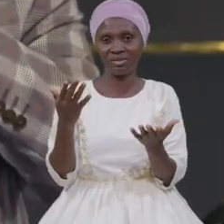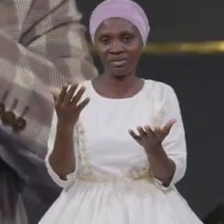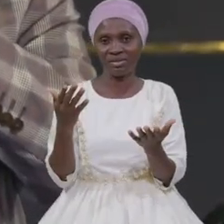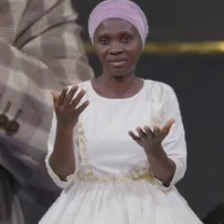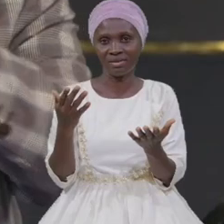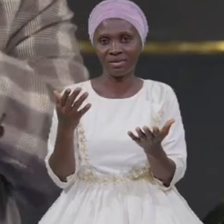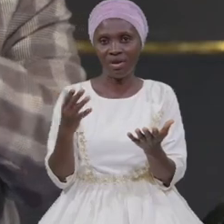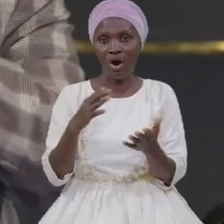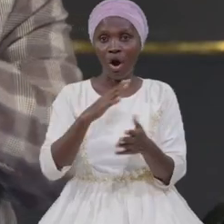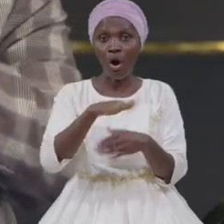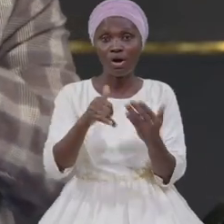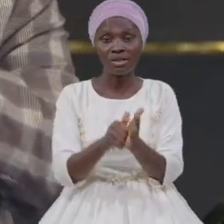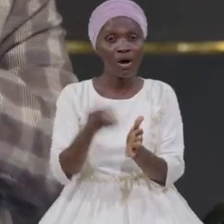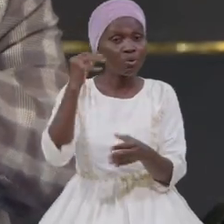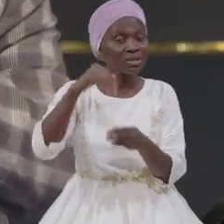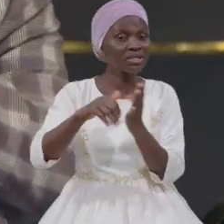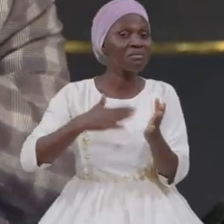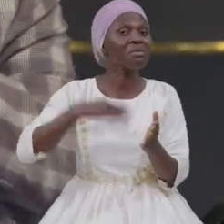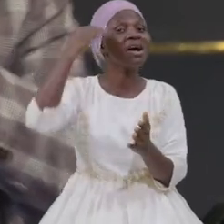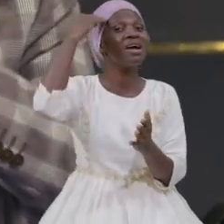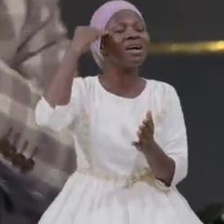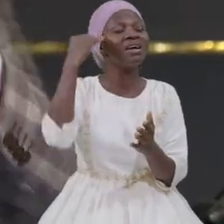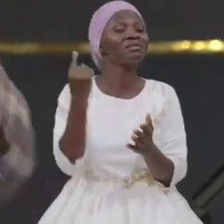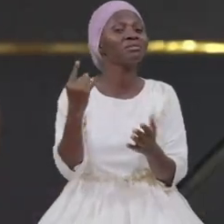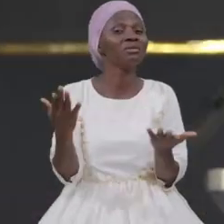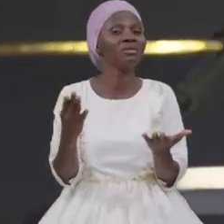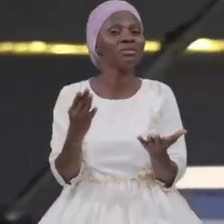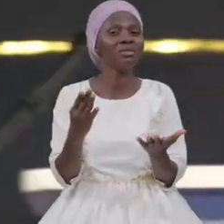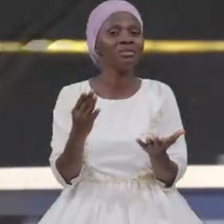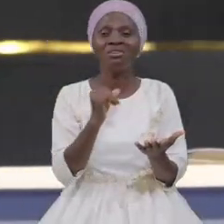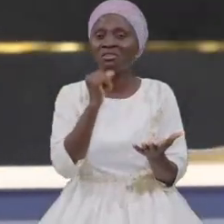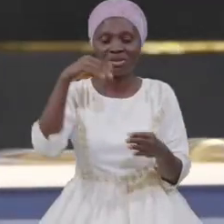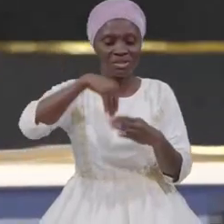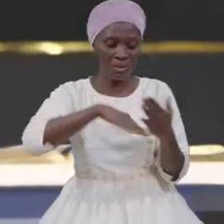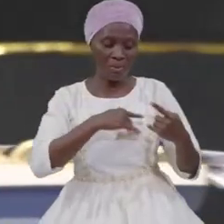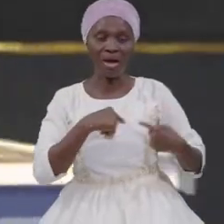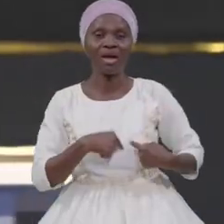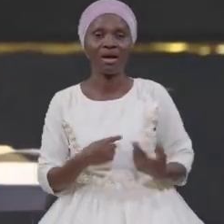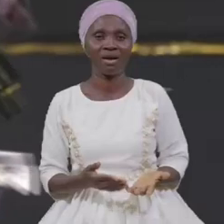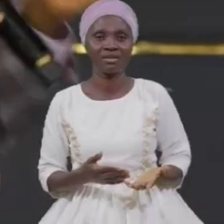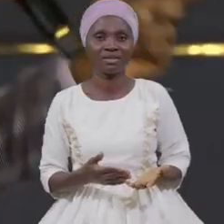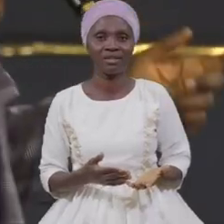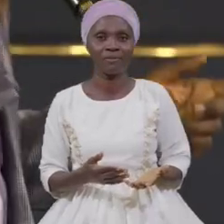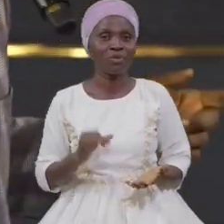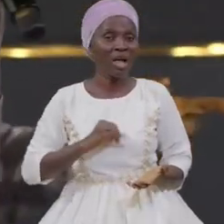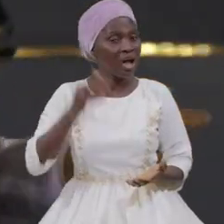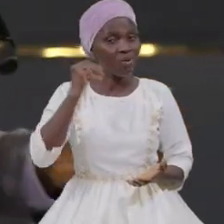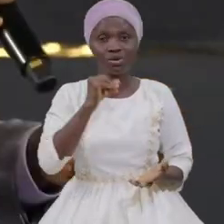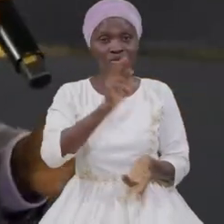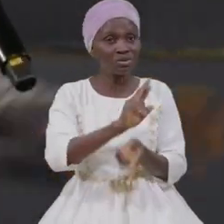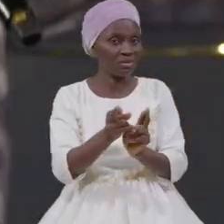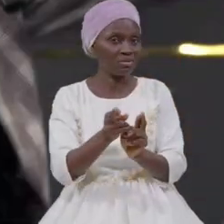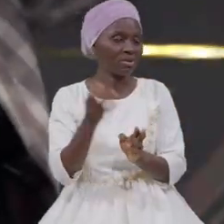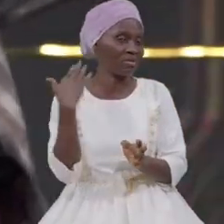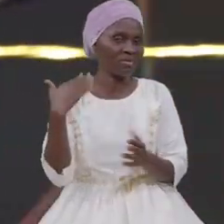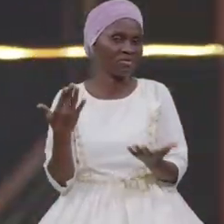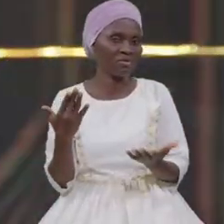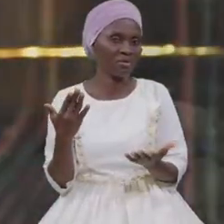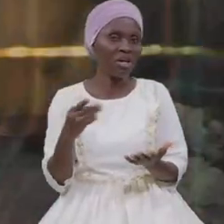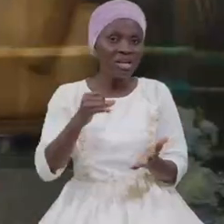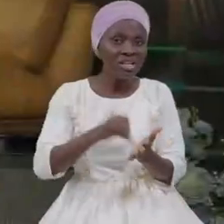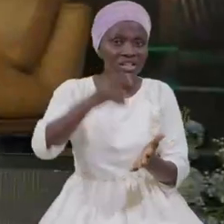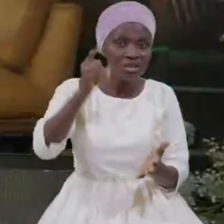que cela vienne dans mon cœur, je n'étais pas né de nouveau. La chose doit passer de ta tête, pas seulement.